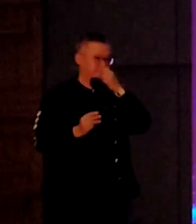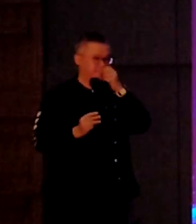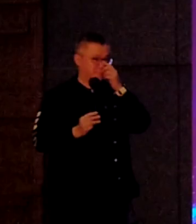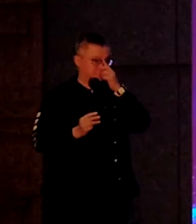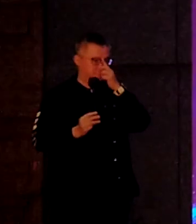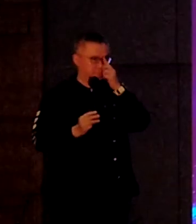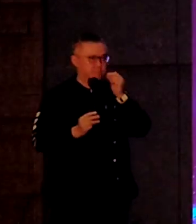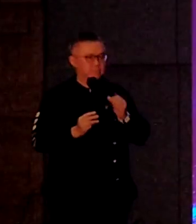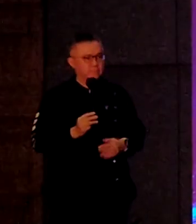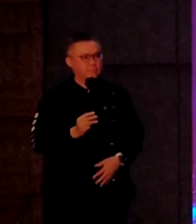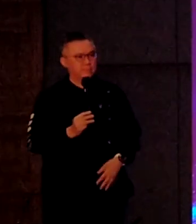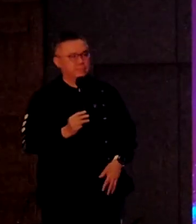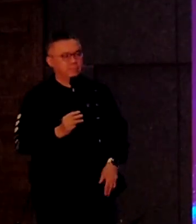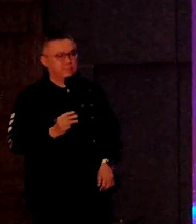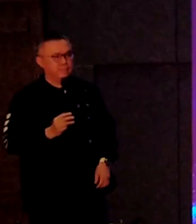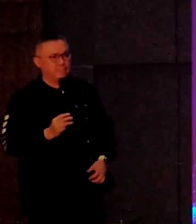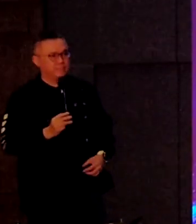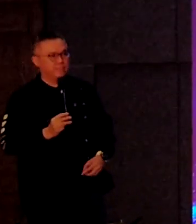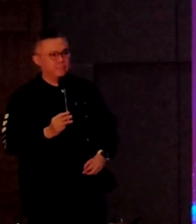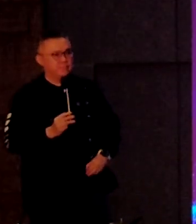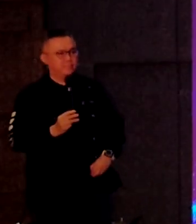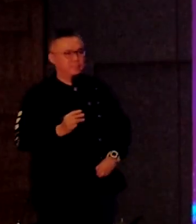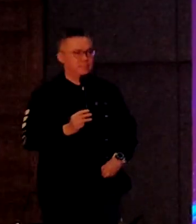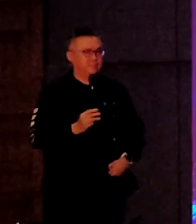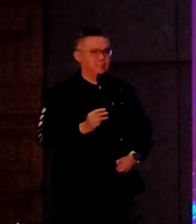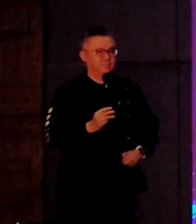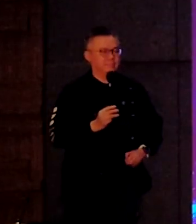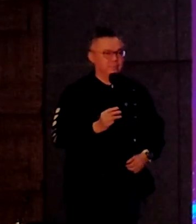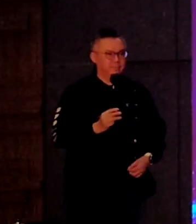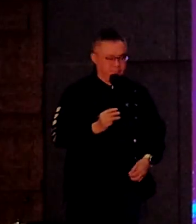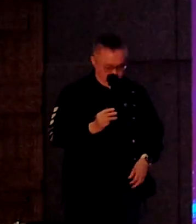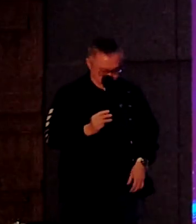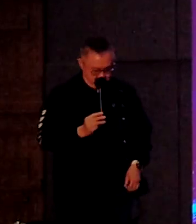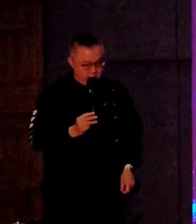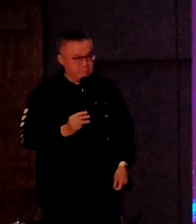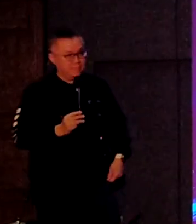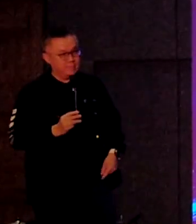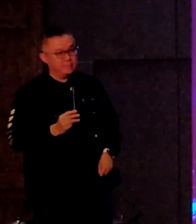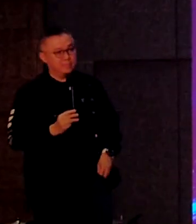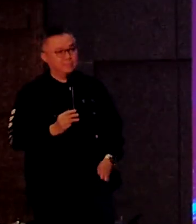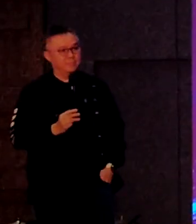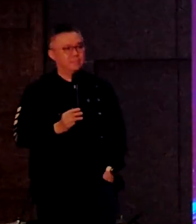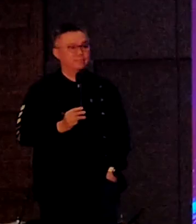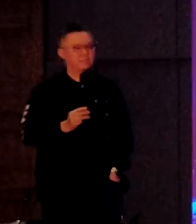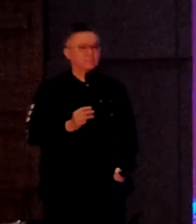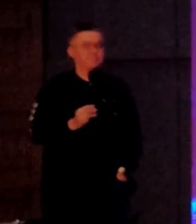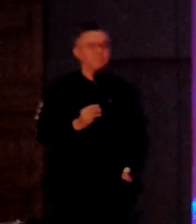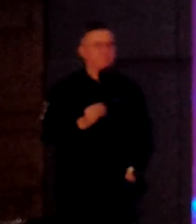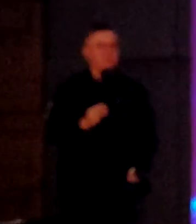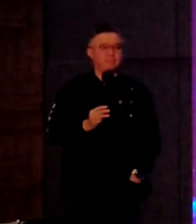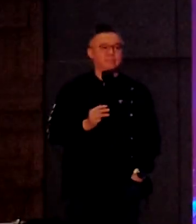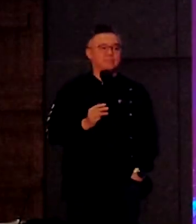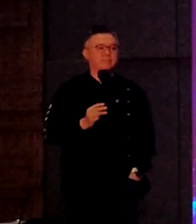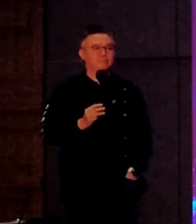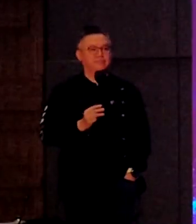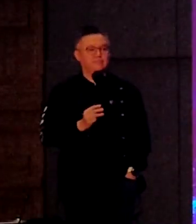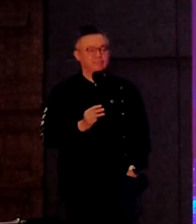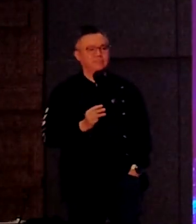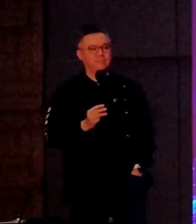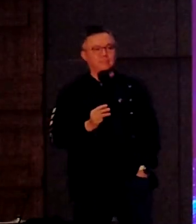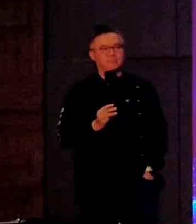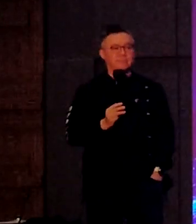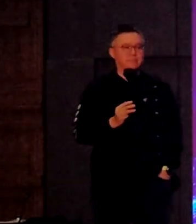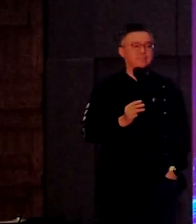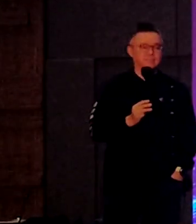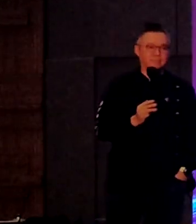anak-anak saya tidak pernah adalah kerajaan-kerajaan tidak pernah tahu apakah ayam itu berteduh